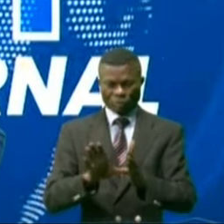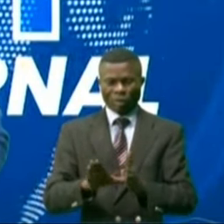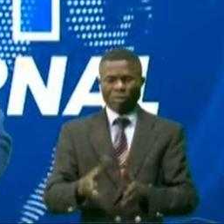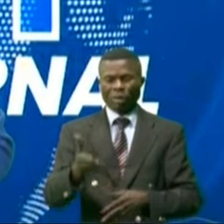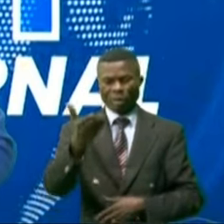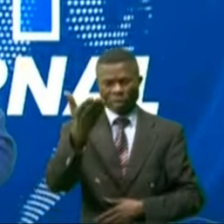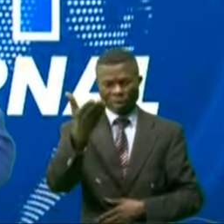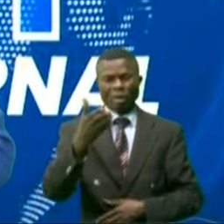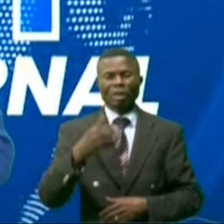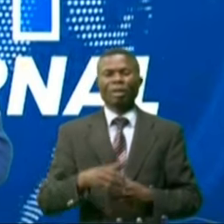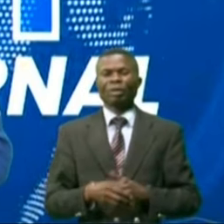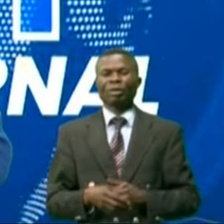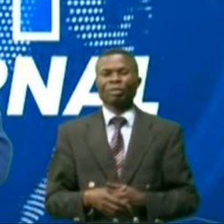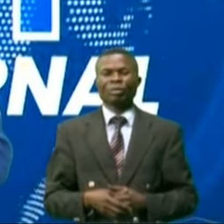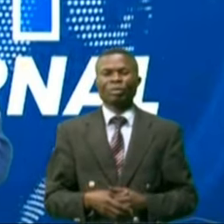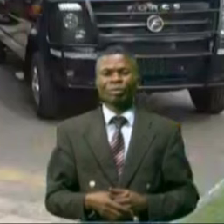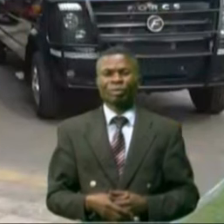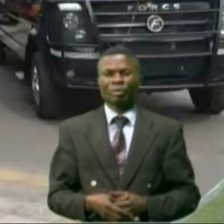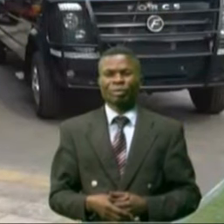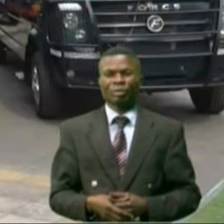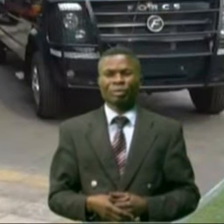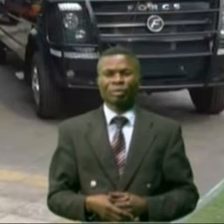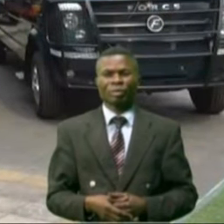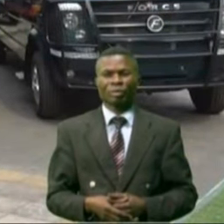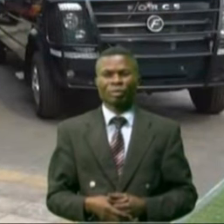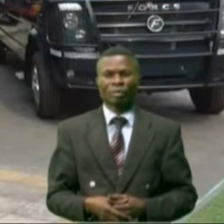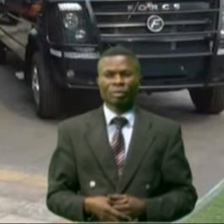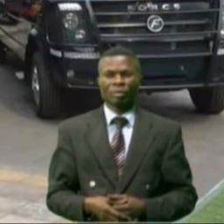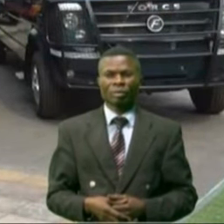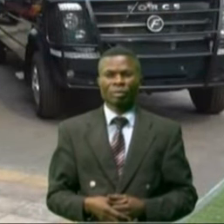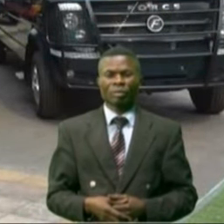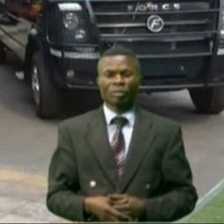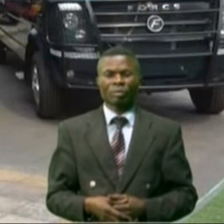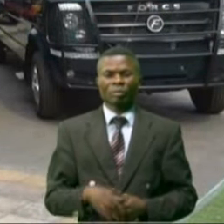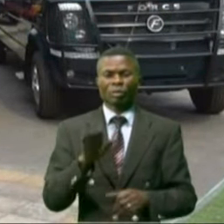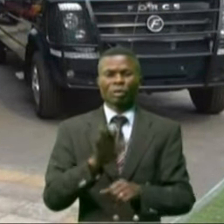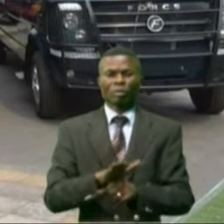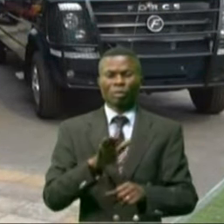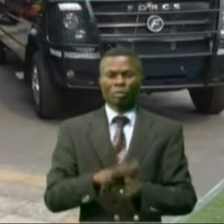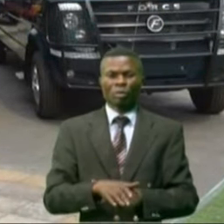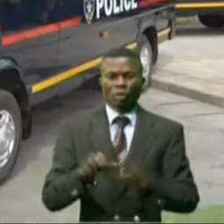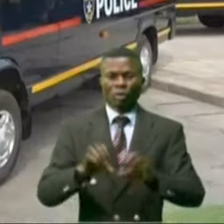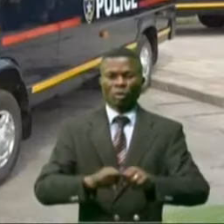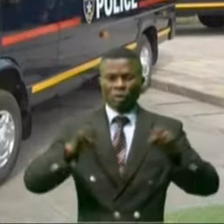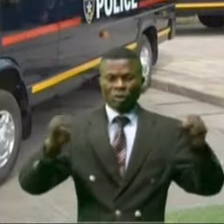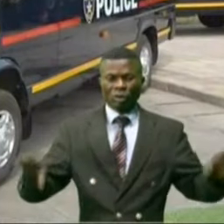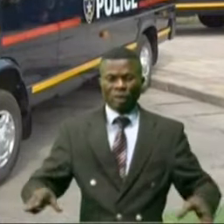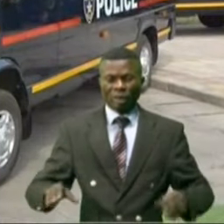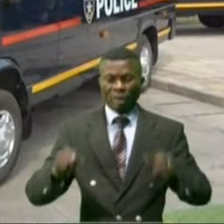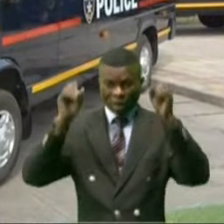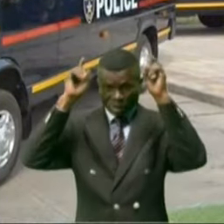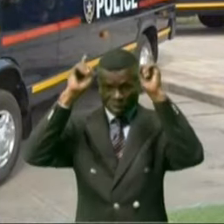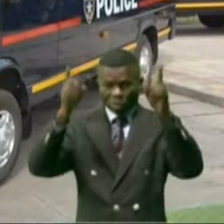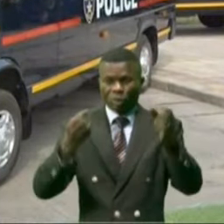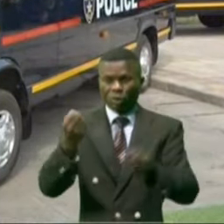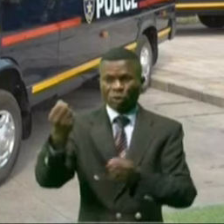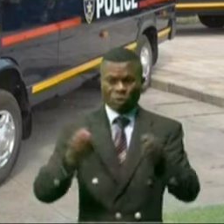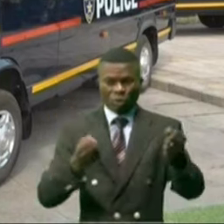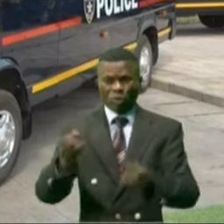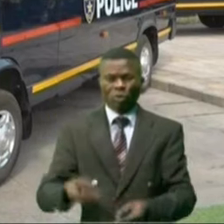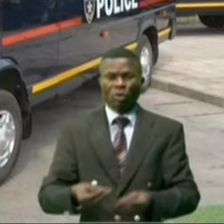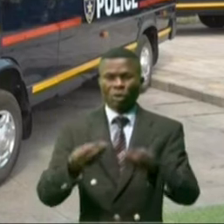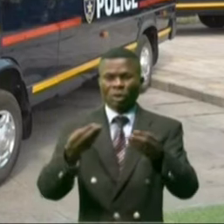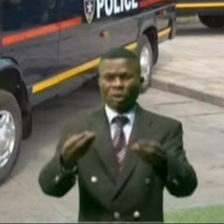Anan et Didier Amissi. C'est un premier lot de 50 bus anti-émeute sur 250 commandés